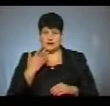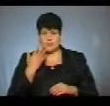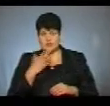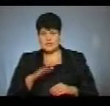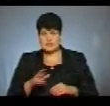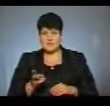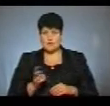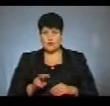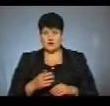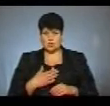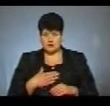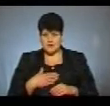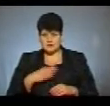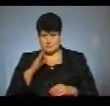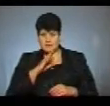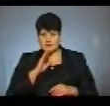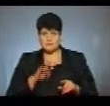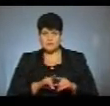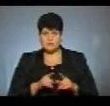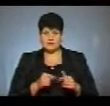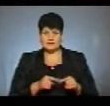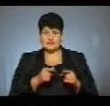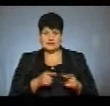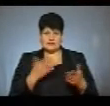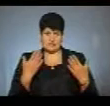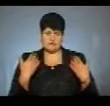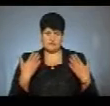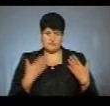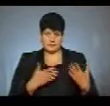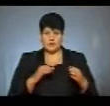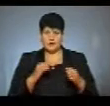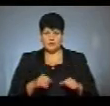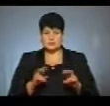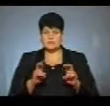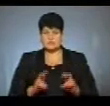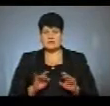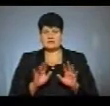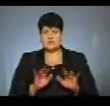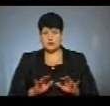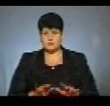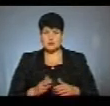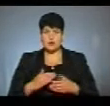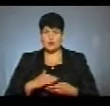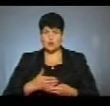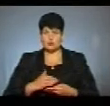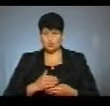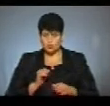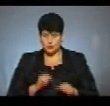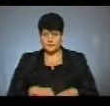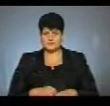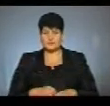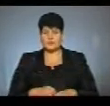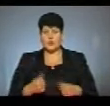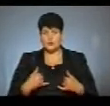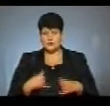діти приходять до нас, батькам також організувати їхнє дозвілля. Можна посидіти за комп'ютером, за ноутбуком. У нас